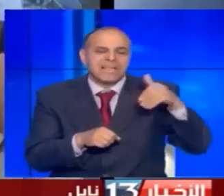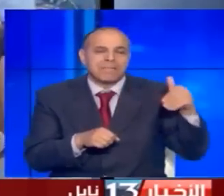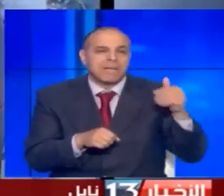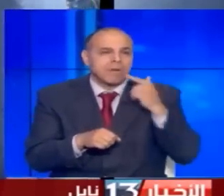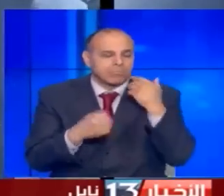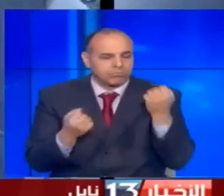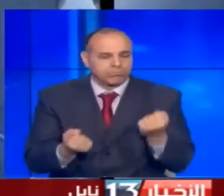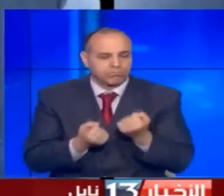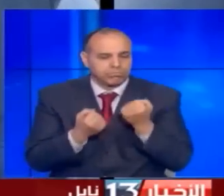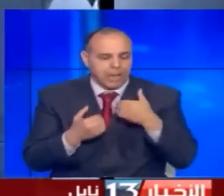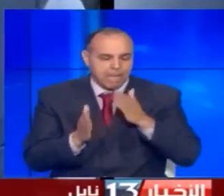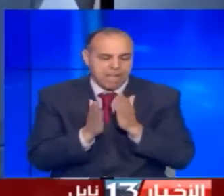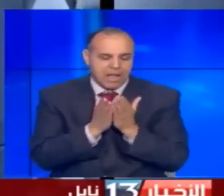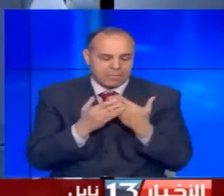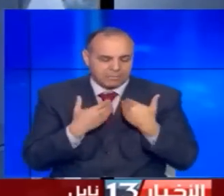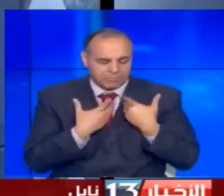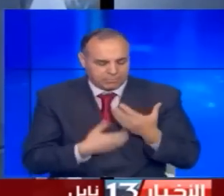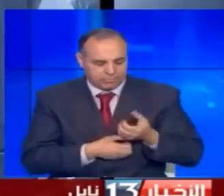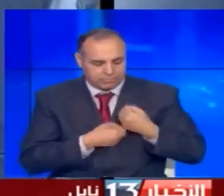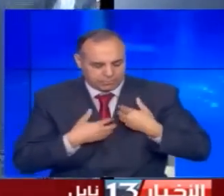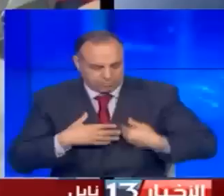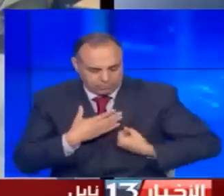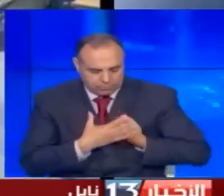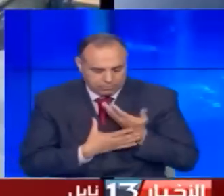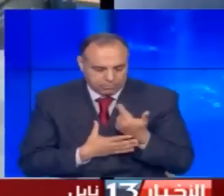تظاهرة مكتبتي تحتضن موهبتي.